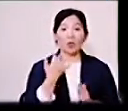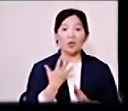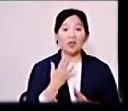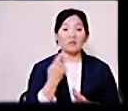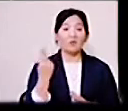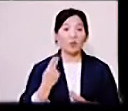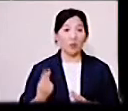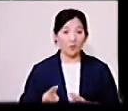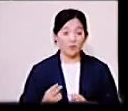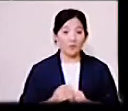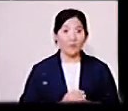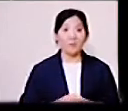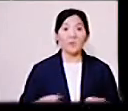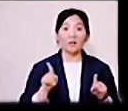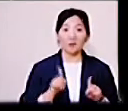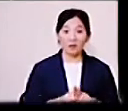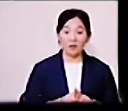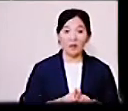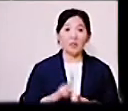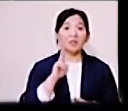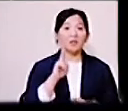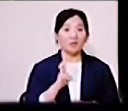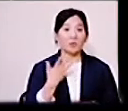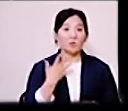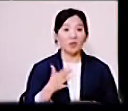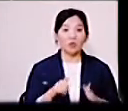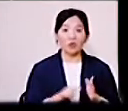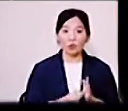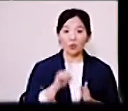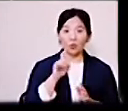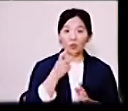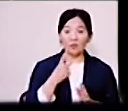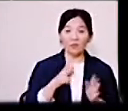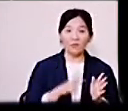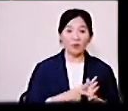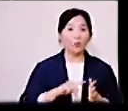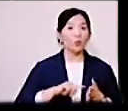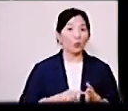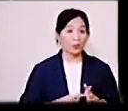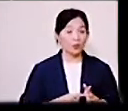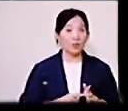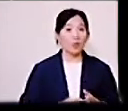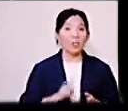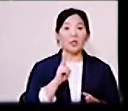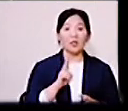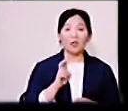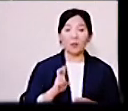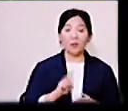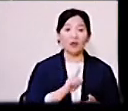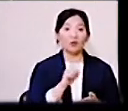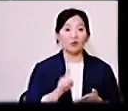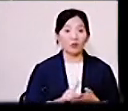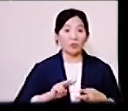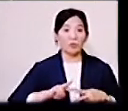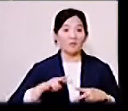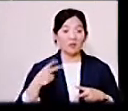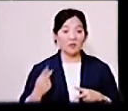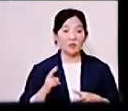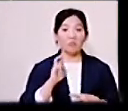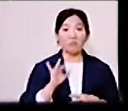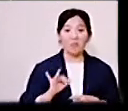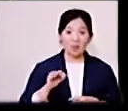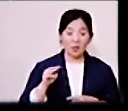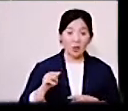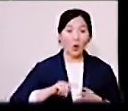цветов. Итак, 256 на 128 точек. Килобайты мы должны перевести в